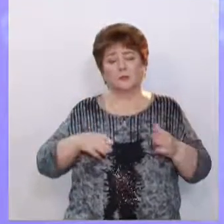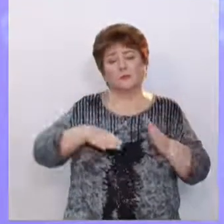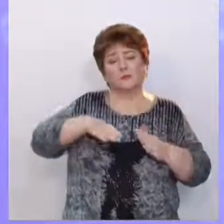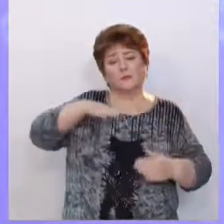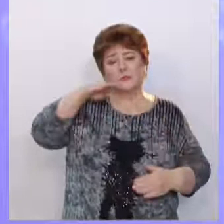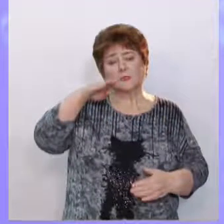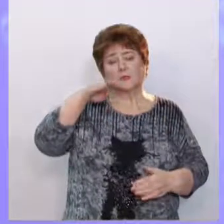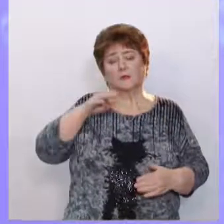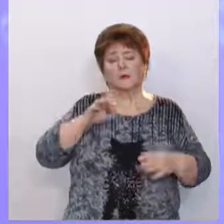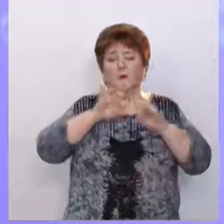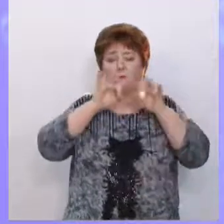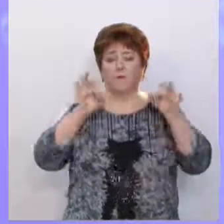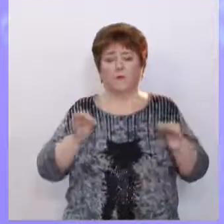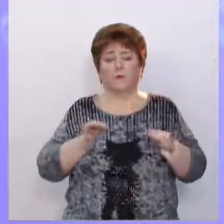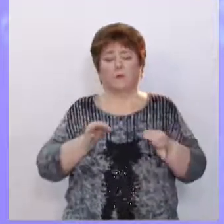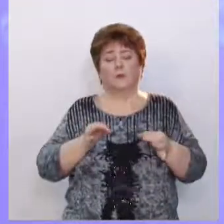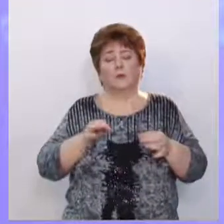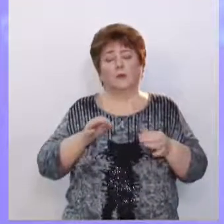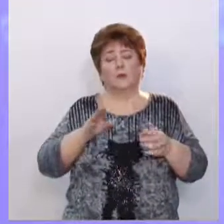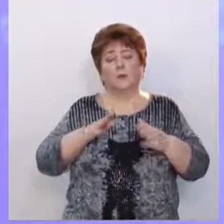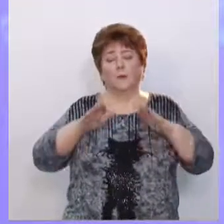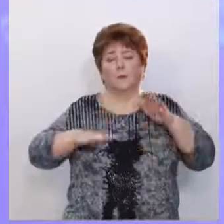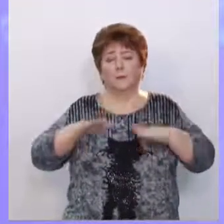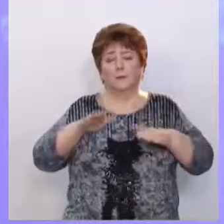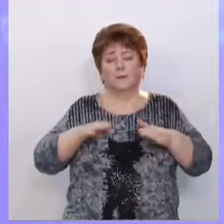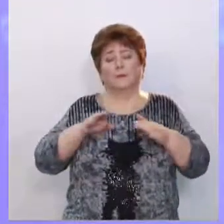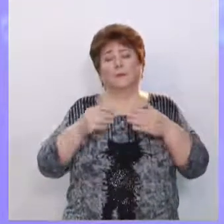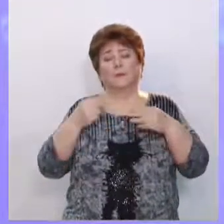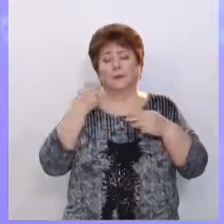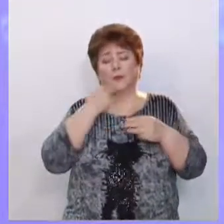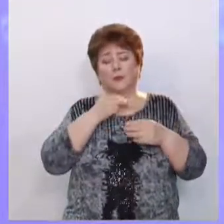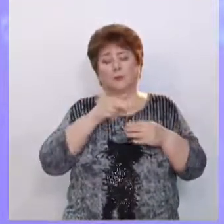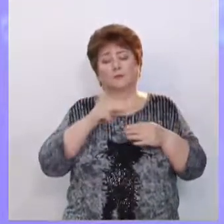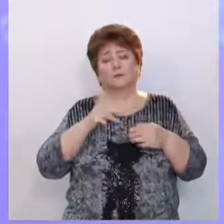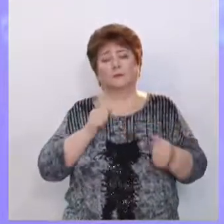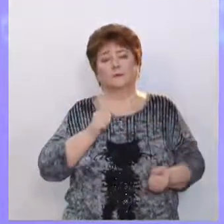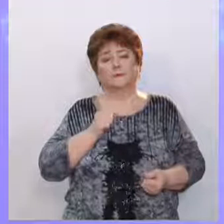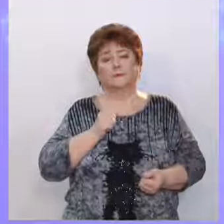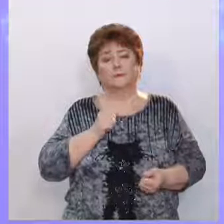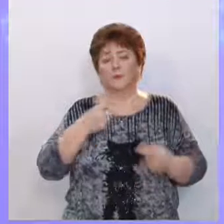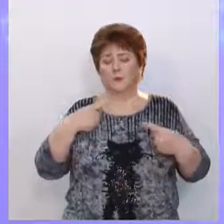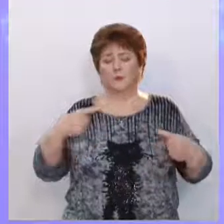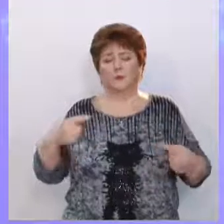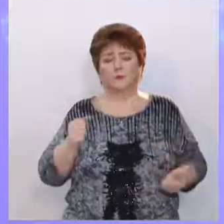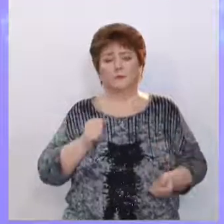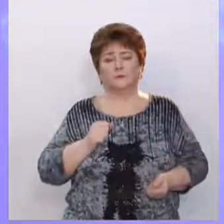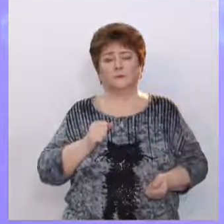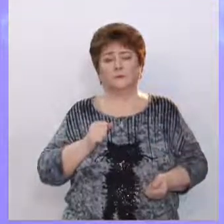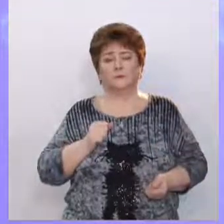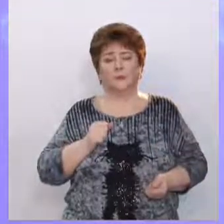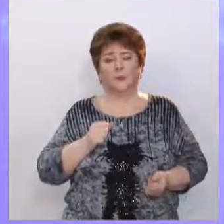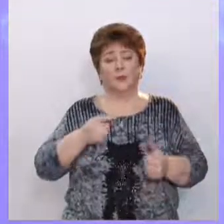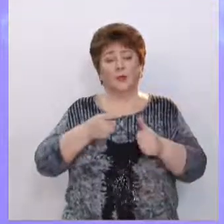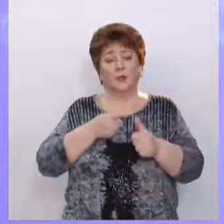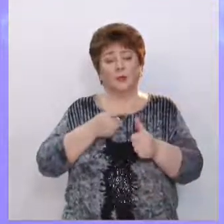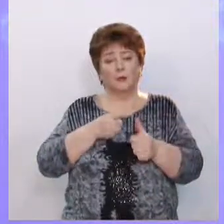высоты, формы, массы, материала, качества и другие.